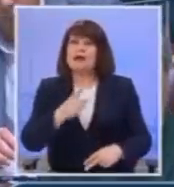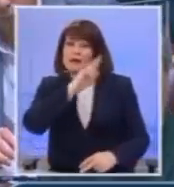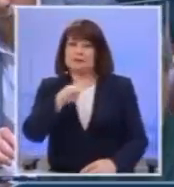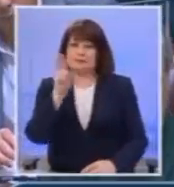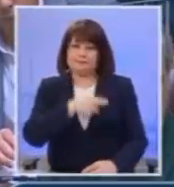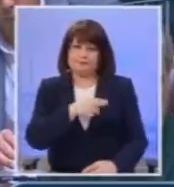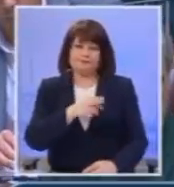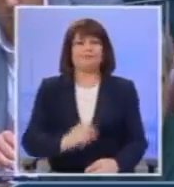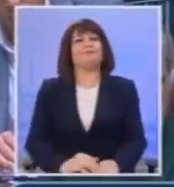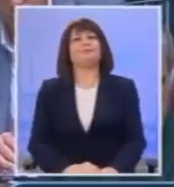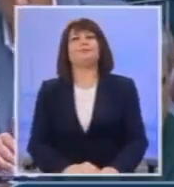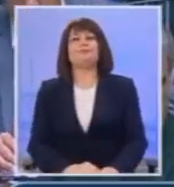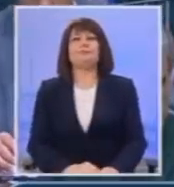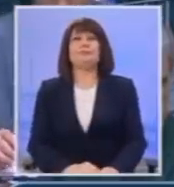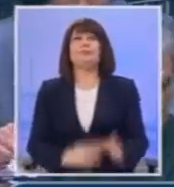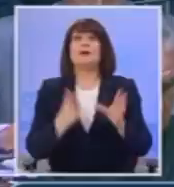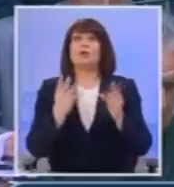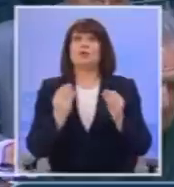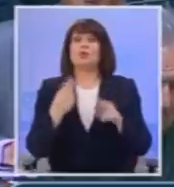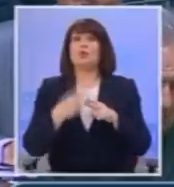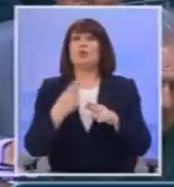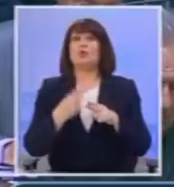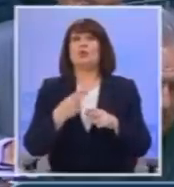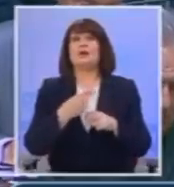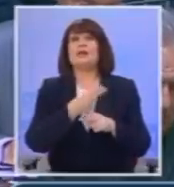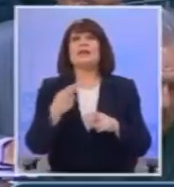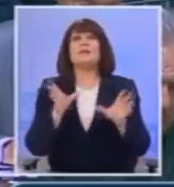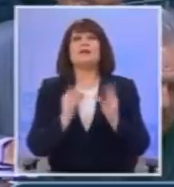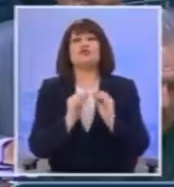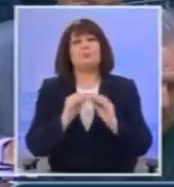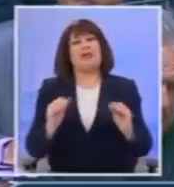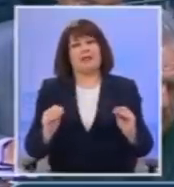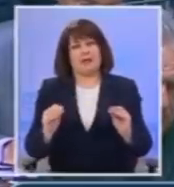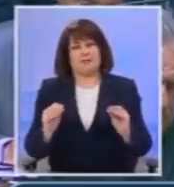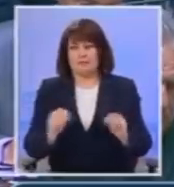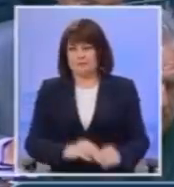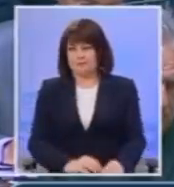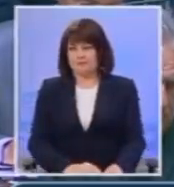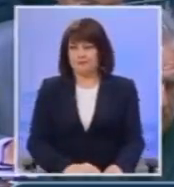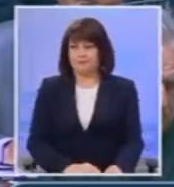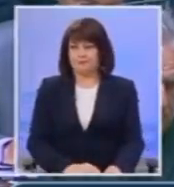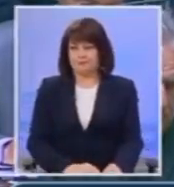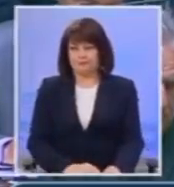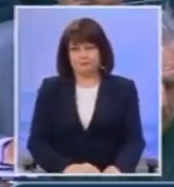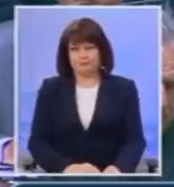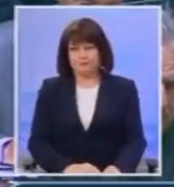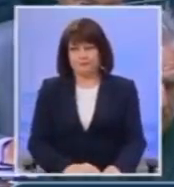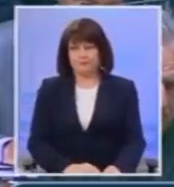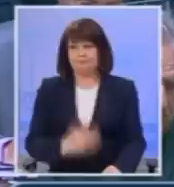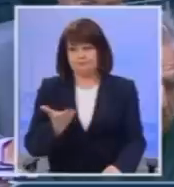πάμε βέβαια στο πολύ μεγάλο θέμα της παιδείας, που